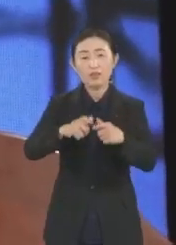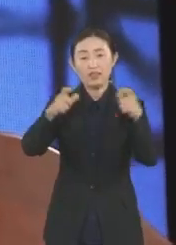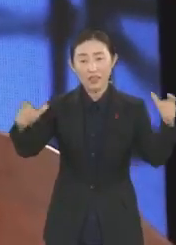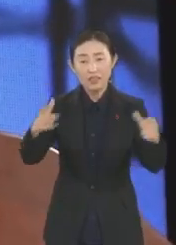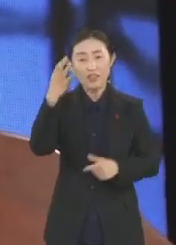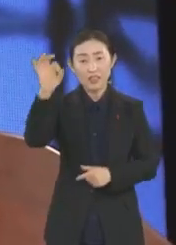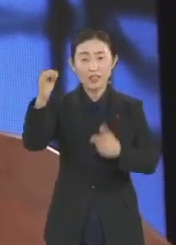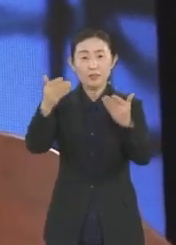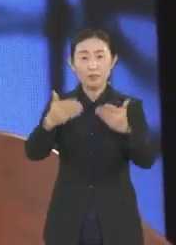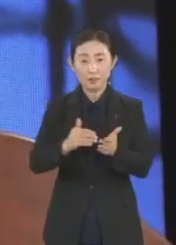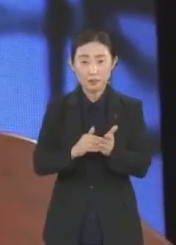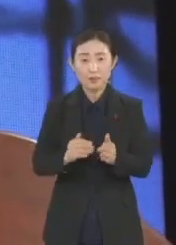인정됐습니다